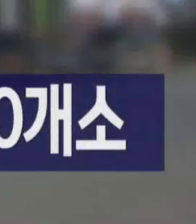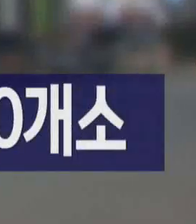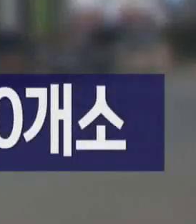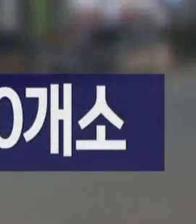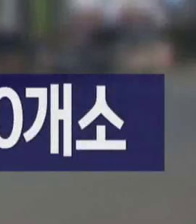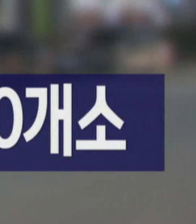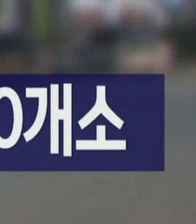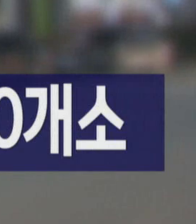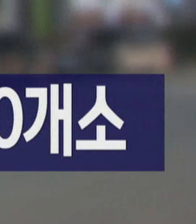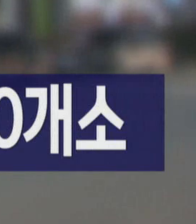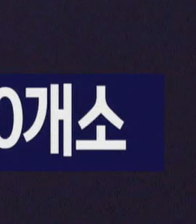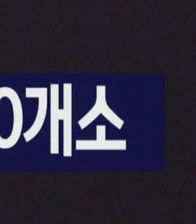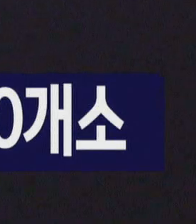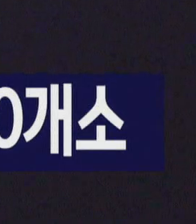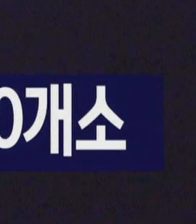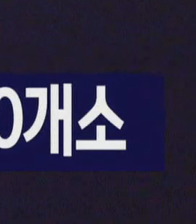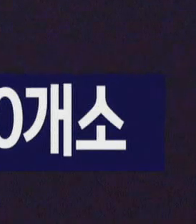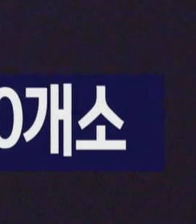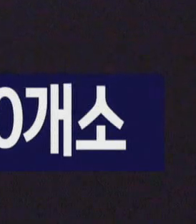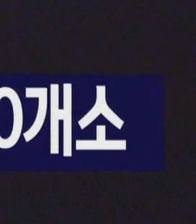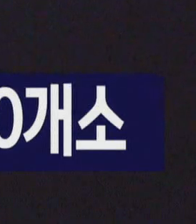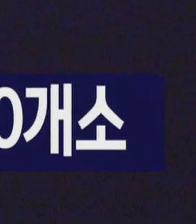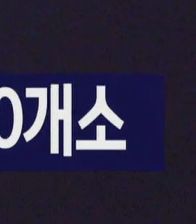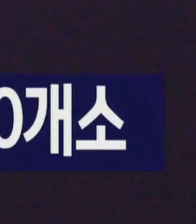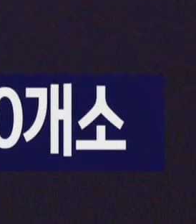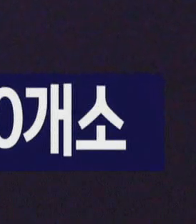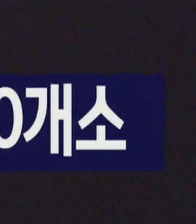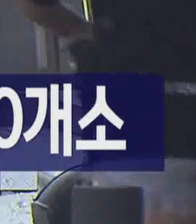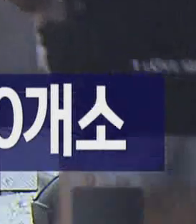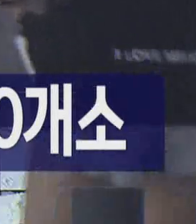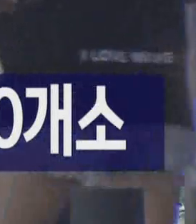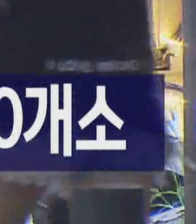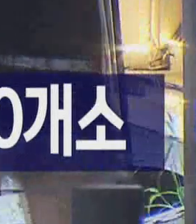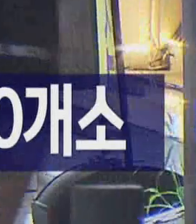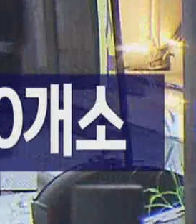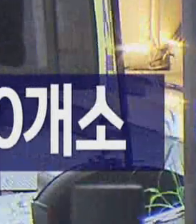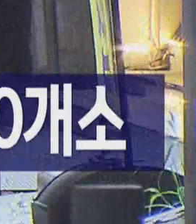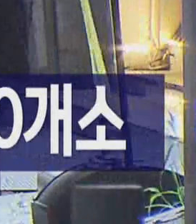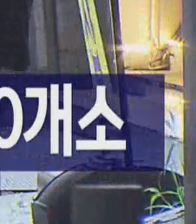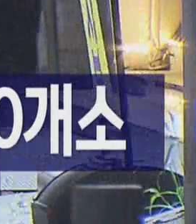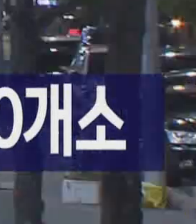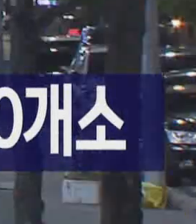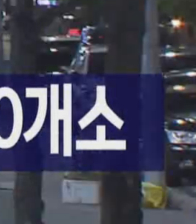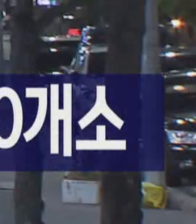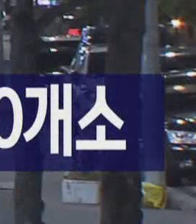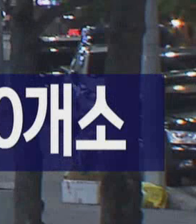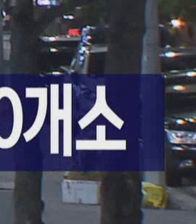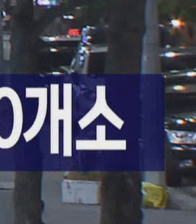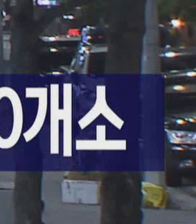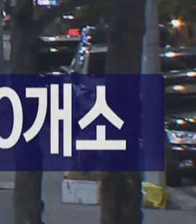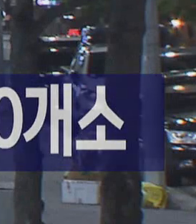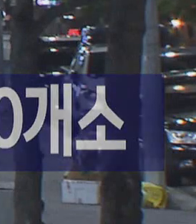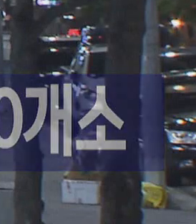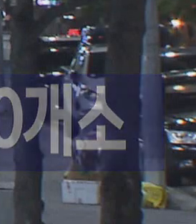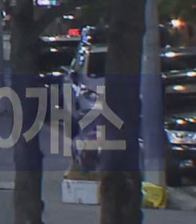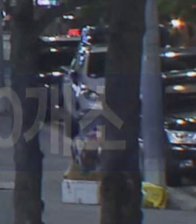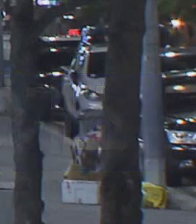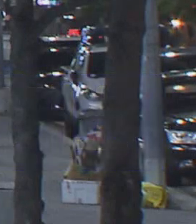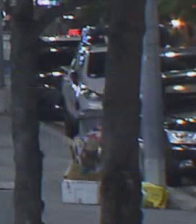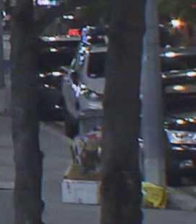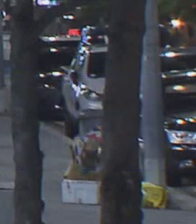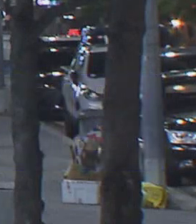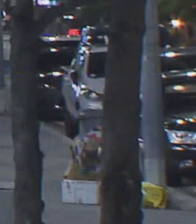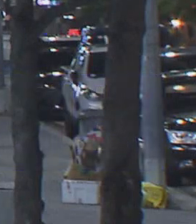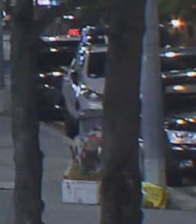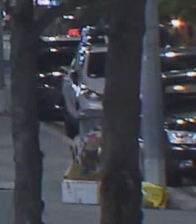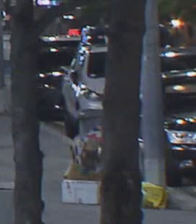지난해 이후 코로나로 광양지역 320기업 소가 문을 닫은 것으로 나타났습니다. 폐업 업종을 보면 음식점이 가장